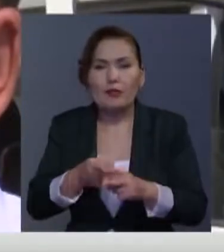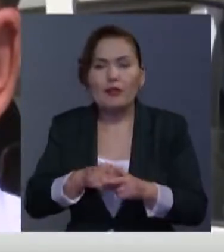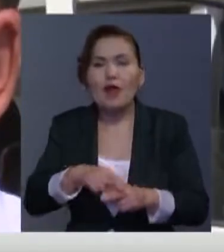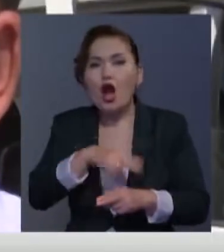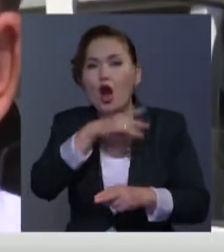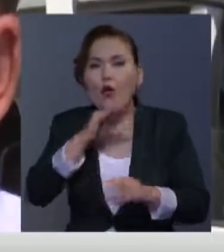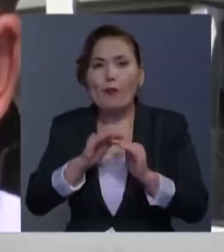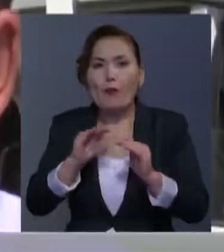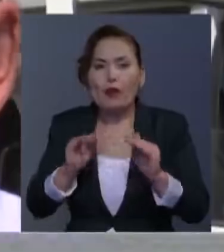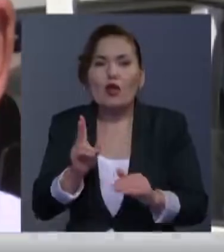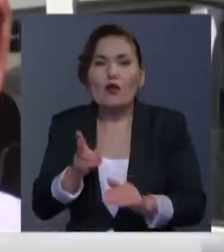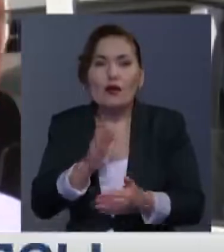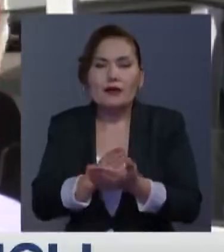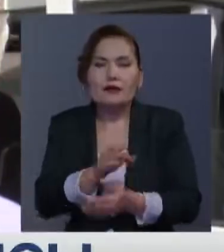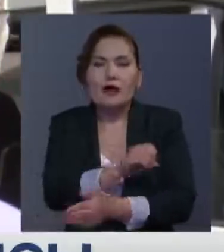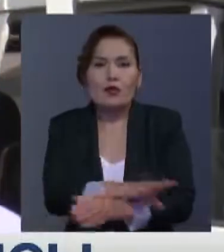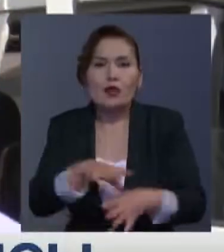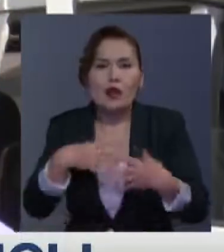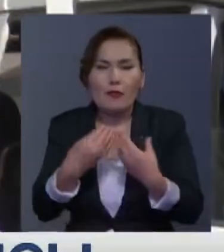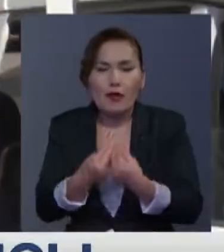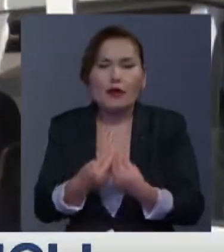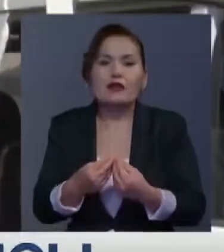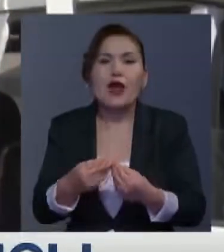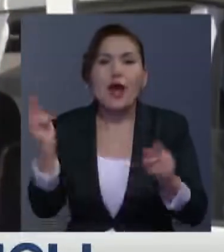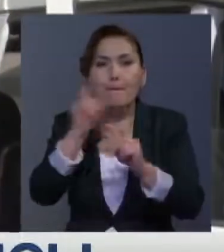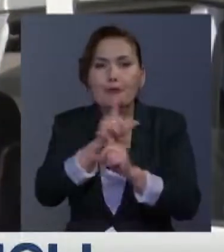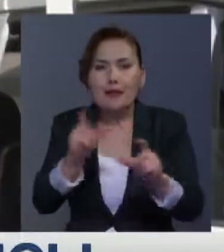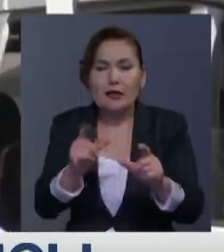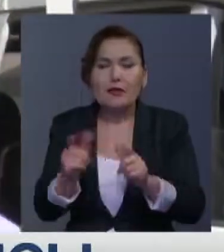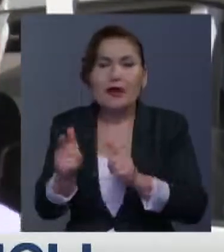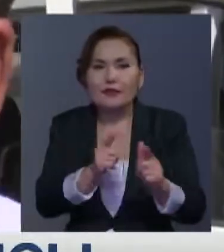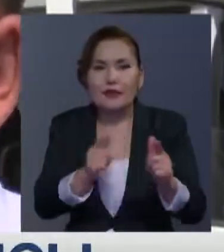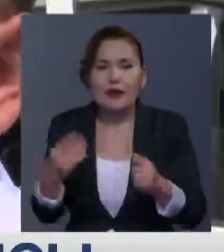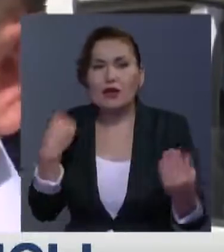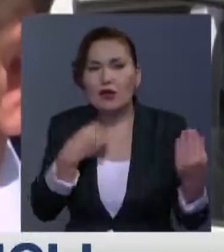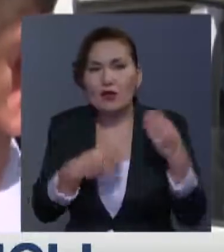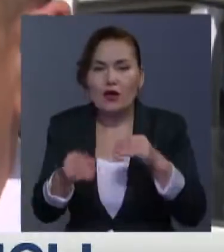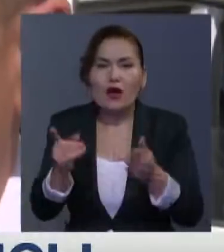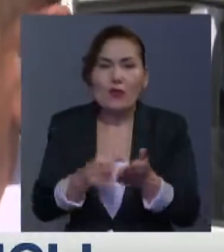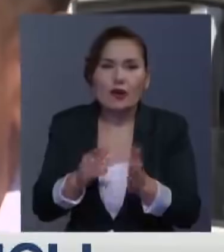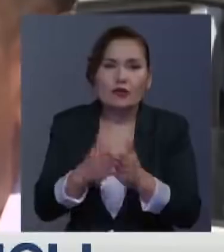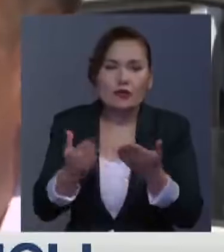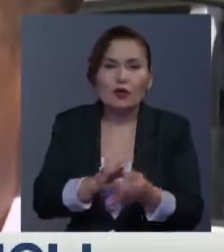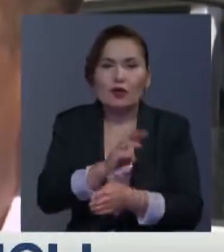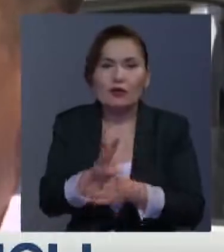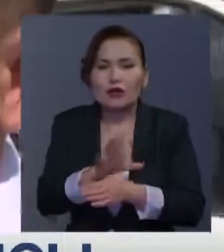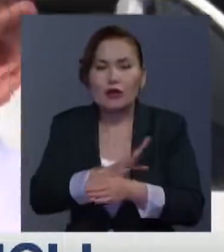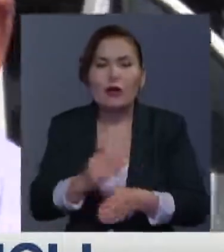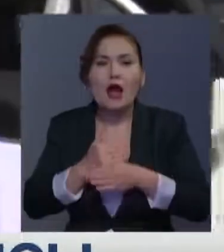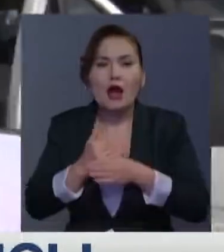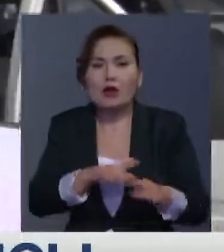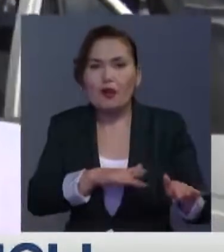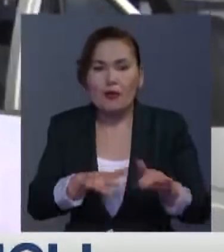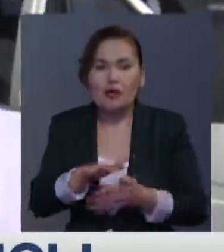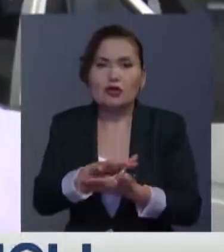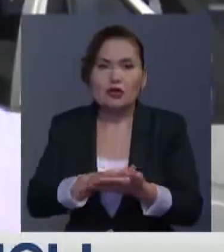көппалалы отбасылардың балаларын мектеп керек жарақтарымен қамтыдық. Олардың басым бөлігіне кеңсе заттары керек болып шықты. Қайырымдылық акциясы жалғасын